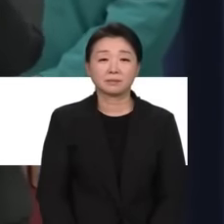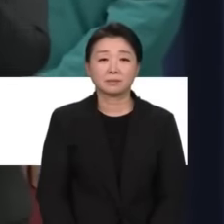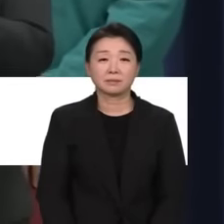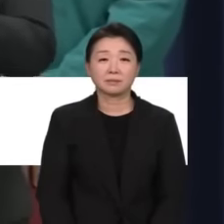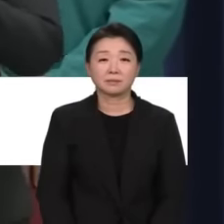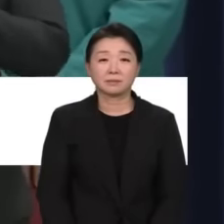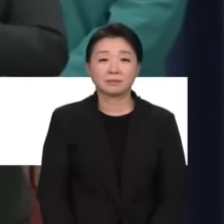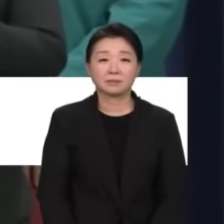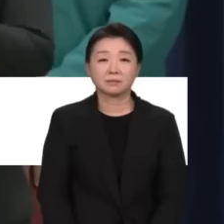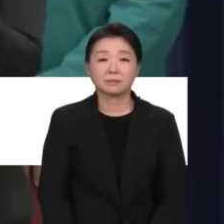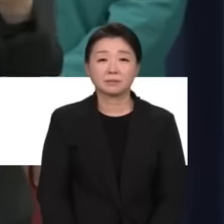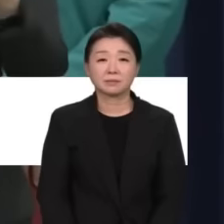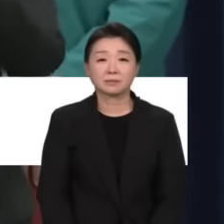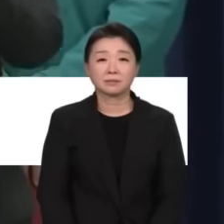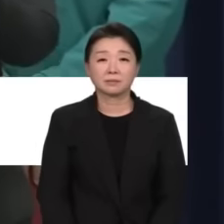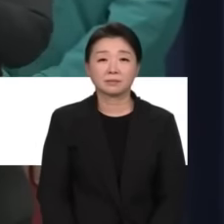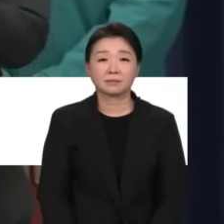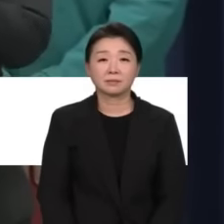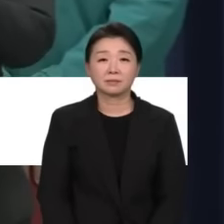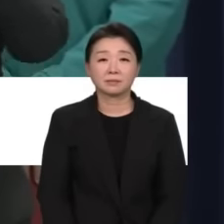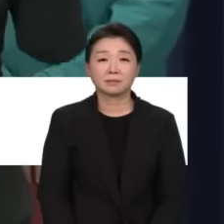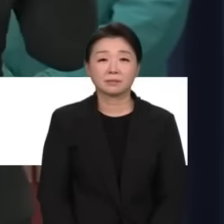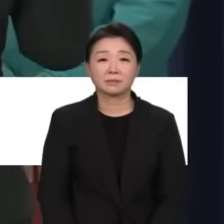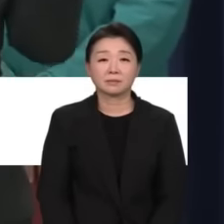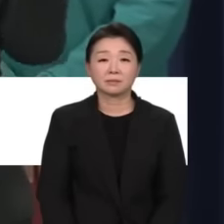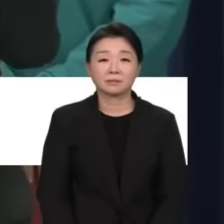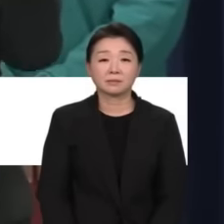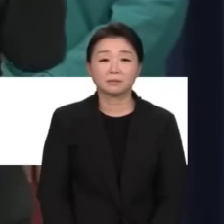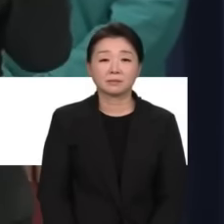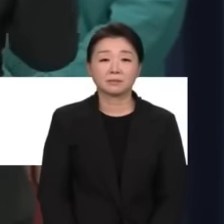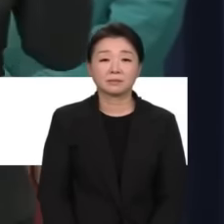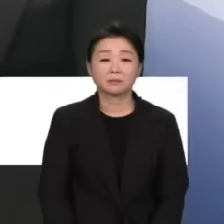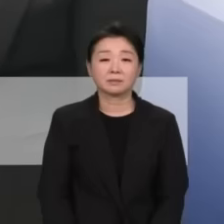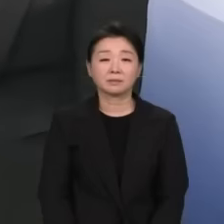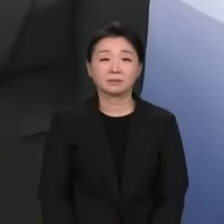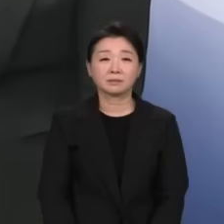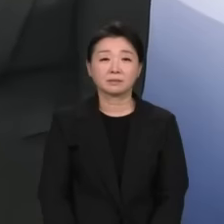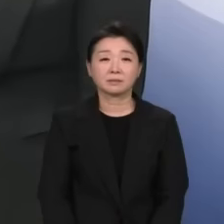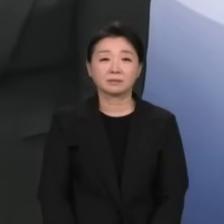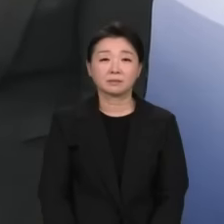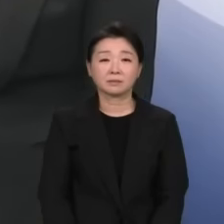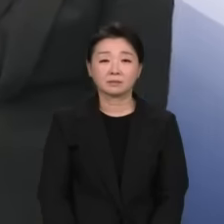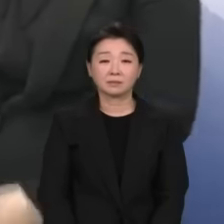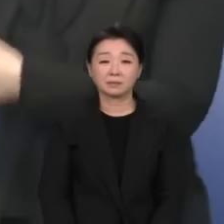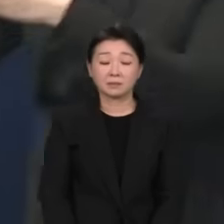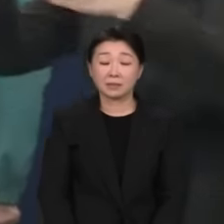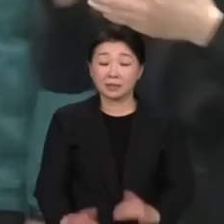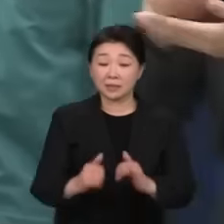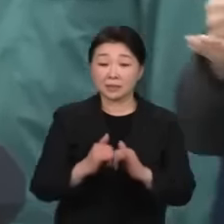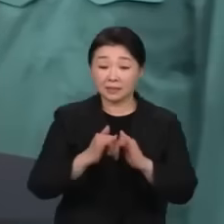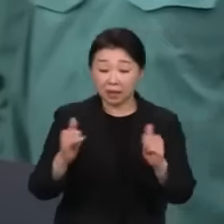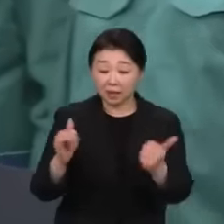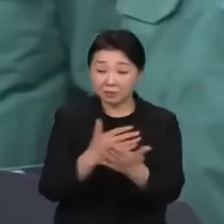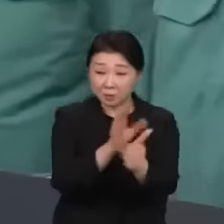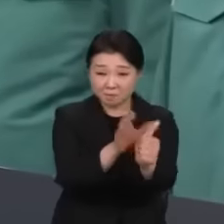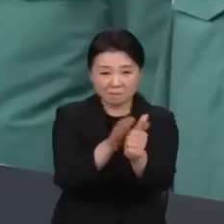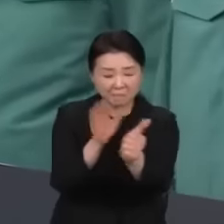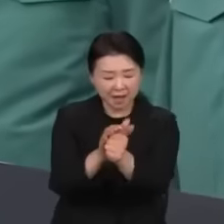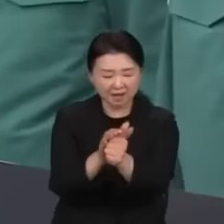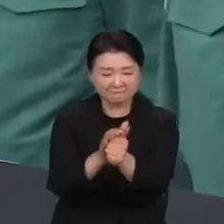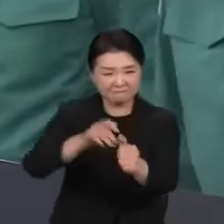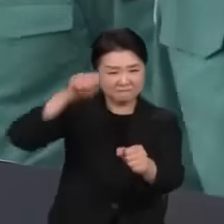돌아간다는 사실을 우리 정부는 뼈아프게 받아들이고 있습니다. 배정된 인원을 바꾸는 일은 없다고